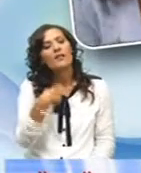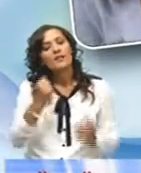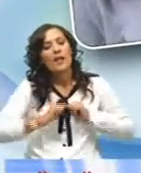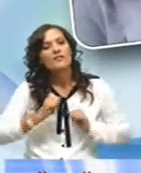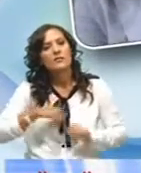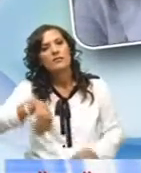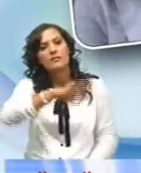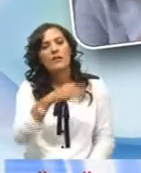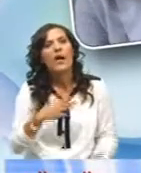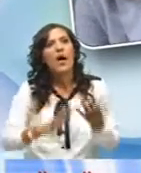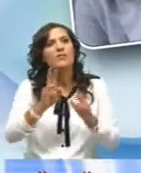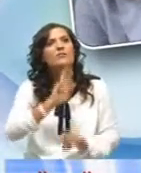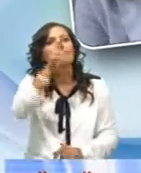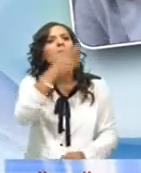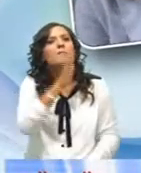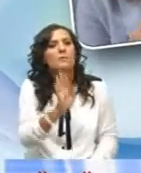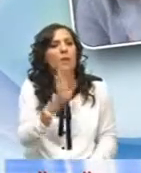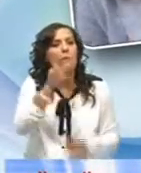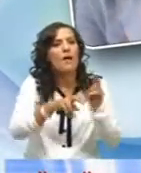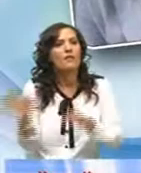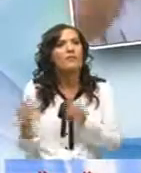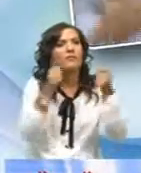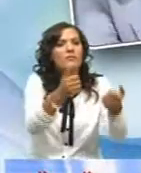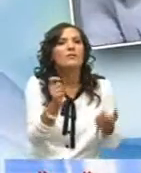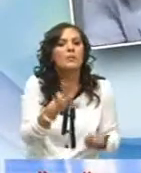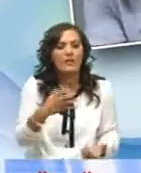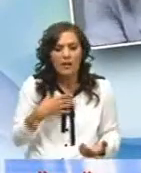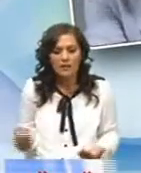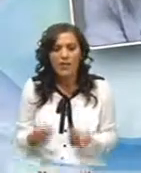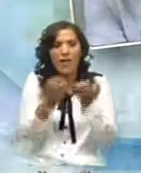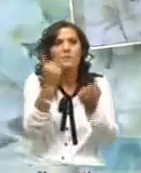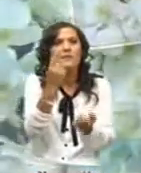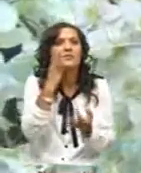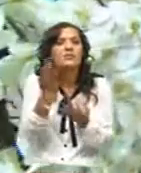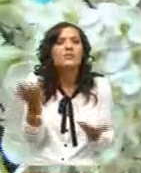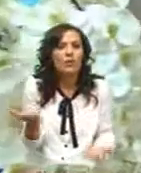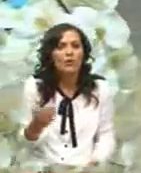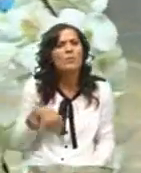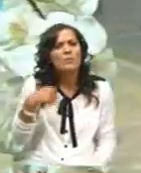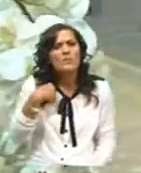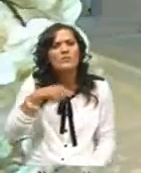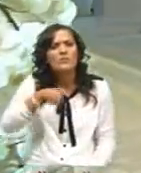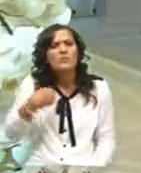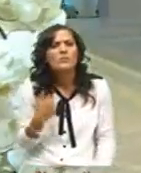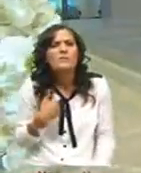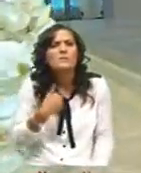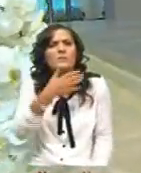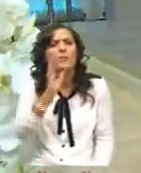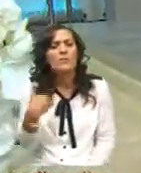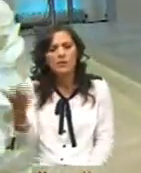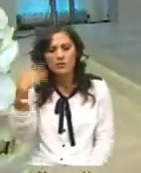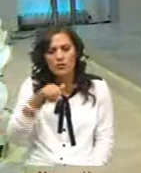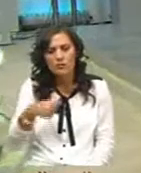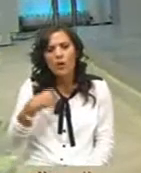ağaca çıkmayı bilmiyor merdiven getirmeyi bilmiyor kendisini kaldıran birisi zaten yok Aslanım Bunu biz de bilmiyoruz ki